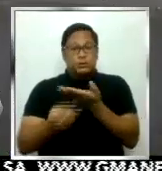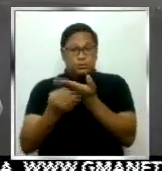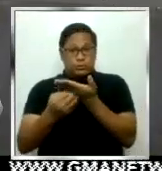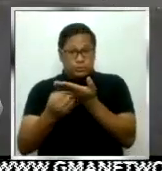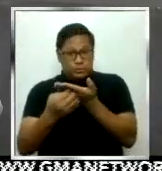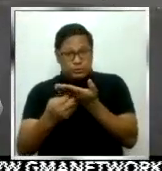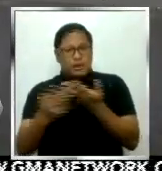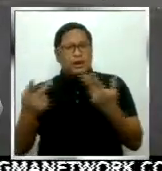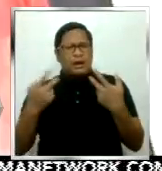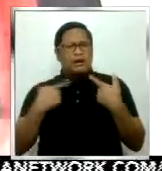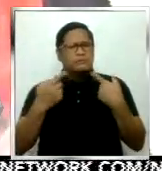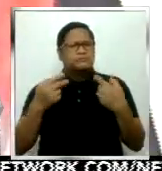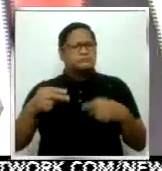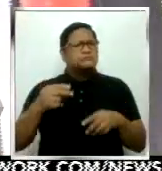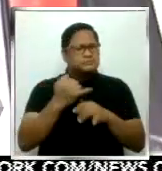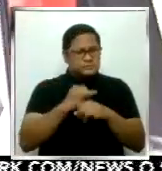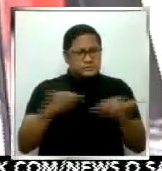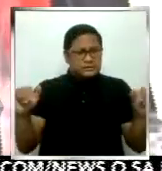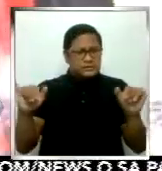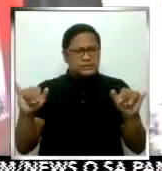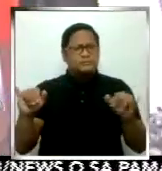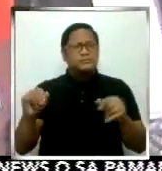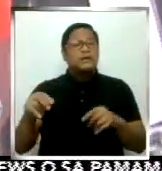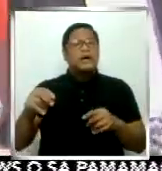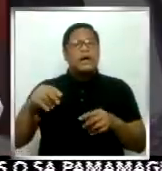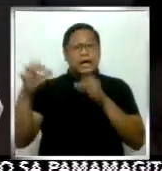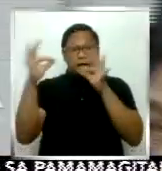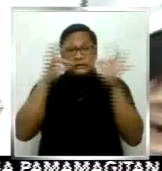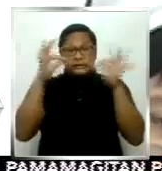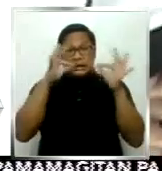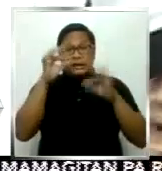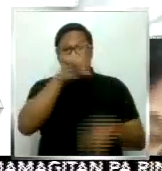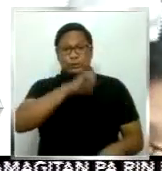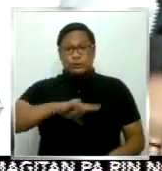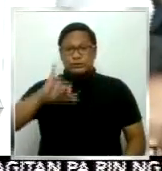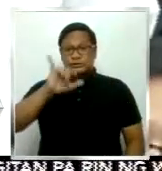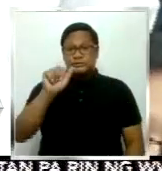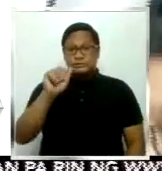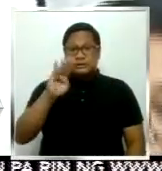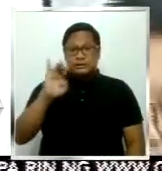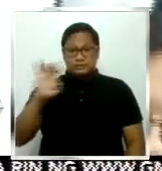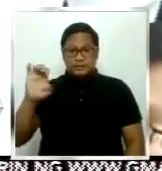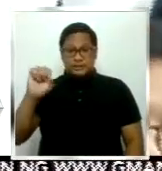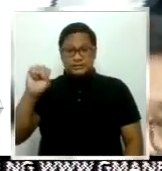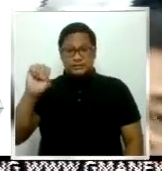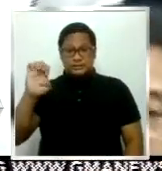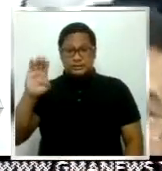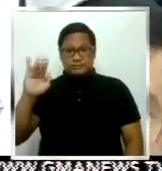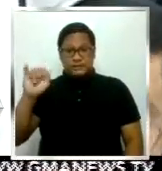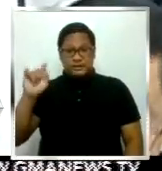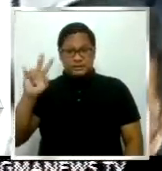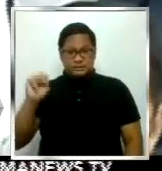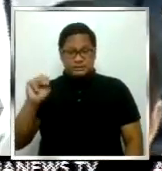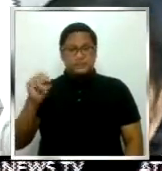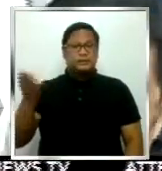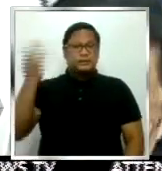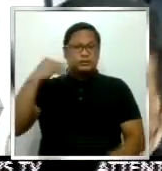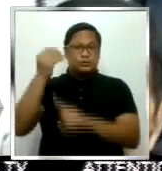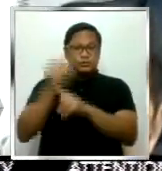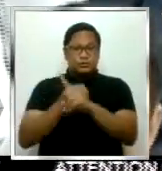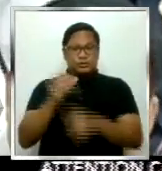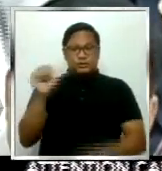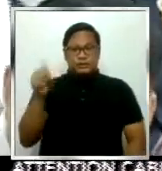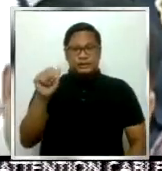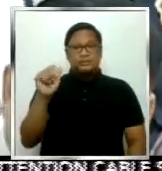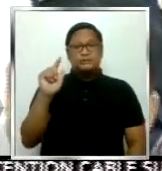ang high-profile inmate at drug lord na si JB Sebastian. Matatandaang noong October 10, 2016, tumestigo sa